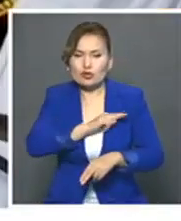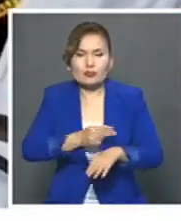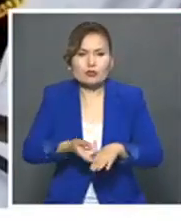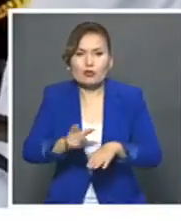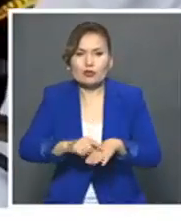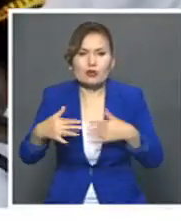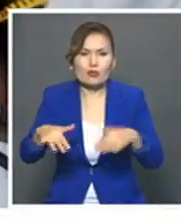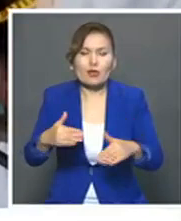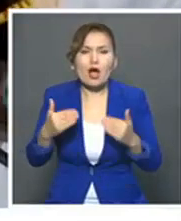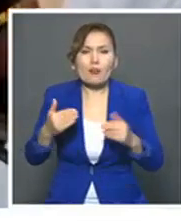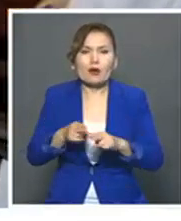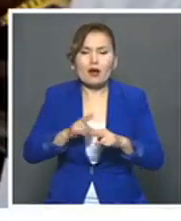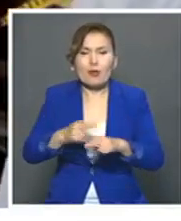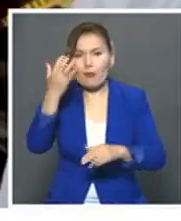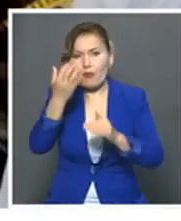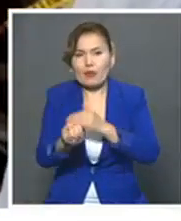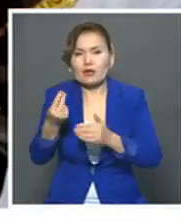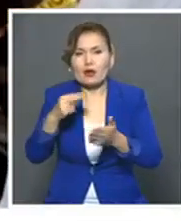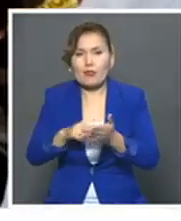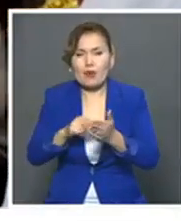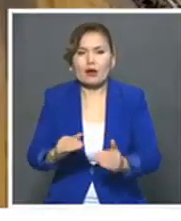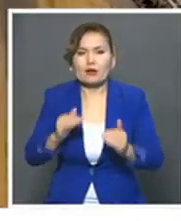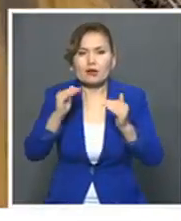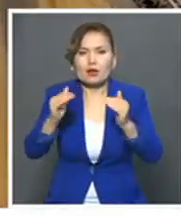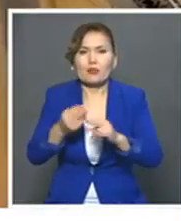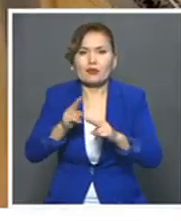қауіп бар. Бүгін бренд маркалы мұнайдың құны 43